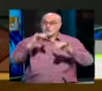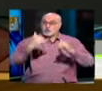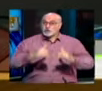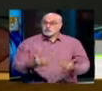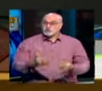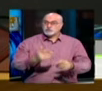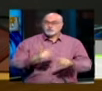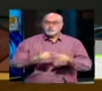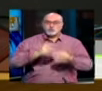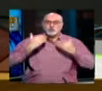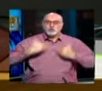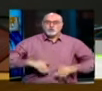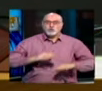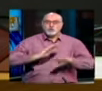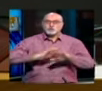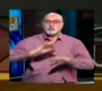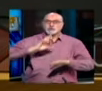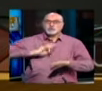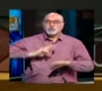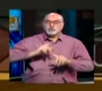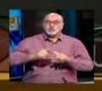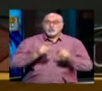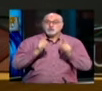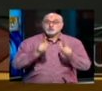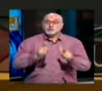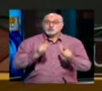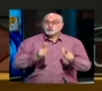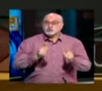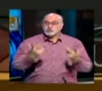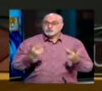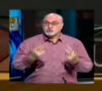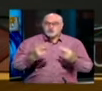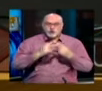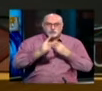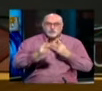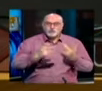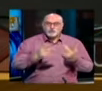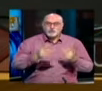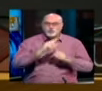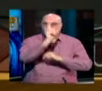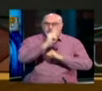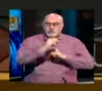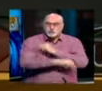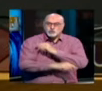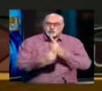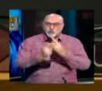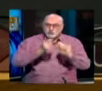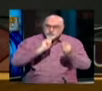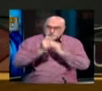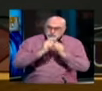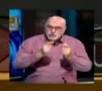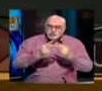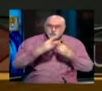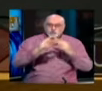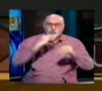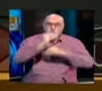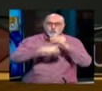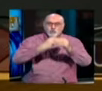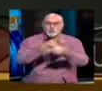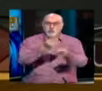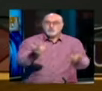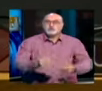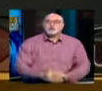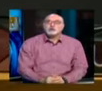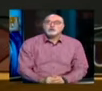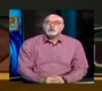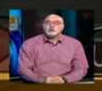الأمن على توفير هذه الفرصة أمام جنوب أفريقيا للتحدث أمام المجلس في جلسة